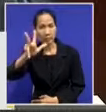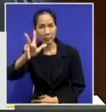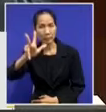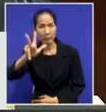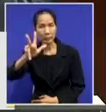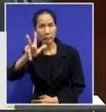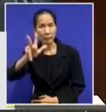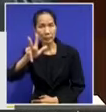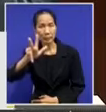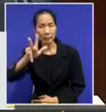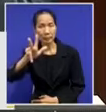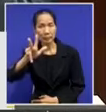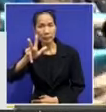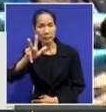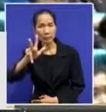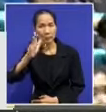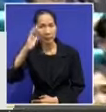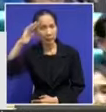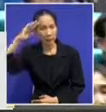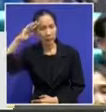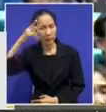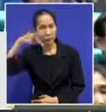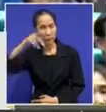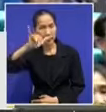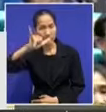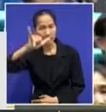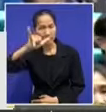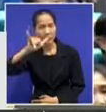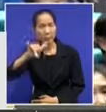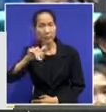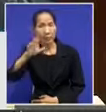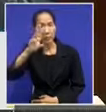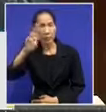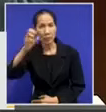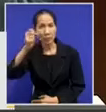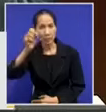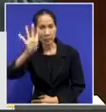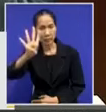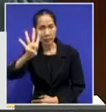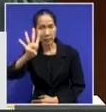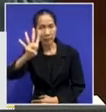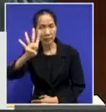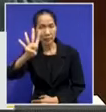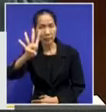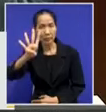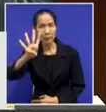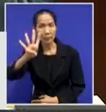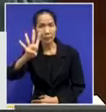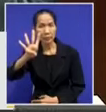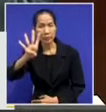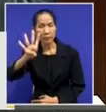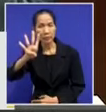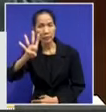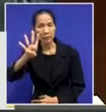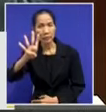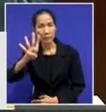สันติพร้อมพัฒน ์พลเอกประยุทธ์จันทร์โอชาครับ 614นายสัมพันธ์ม